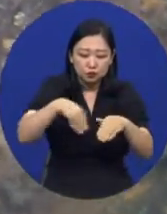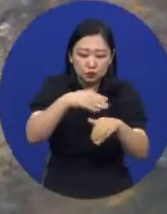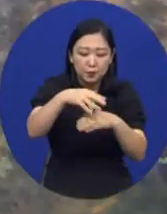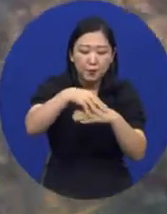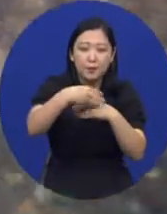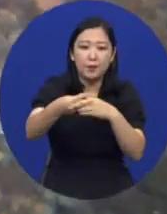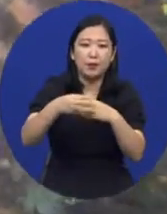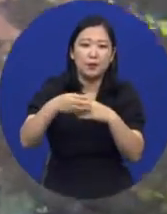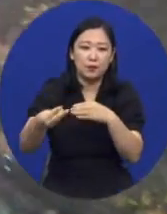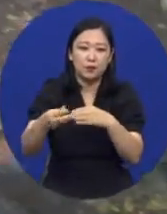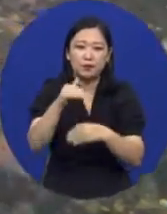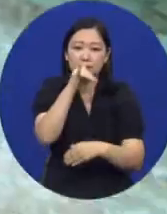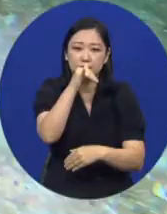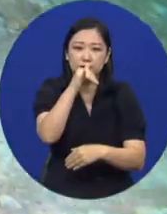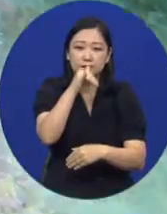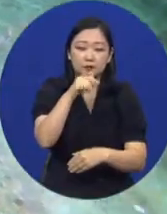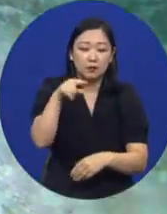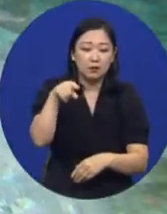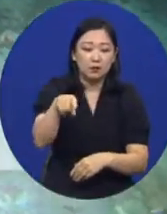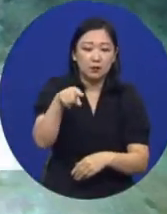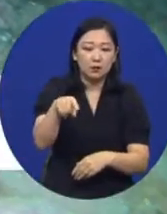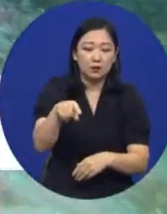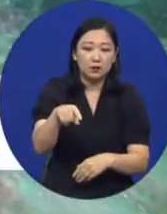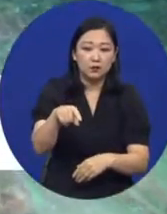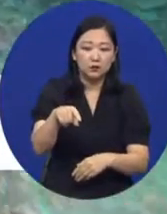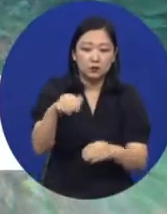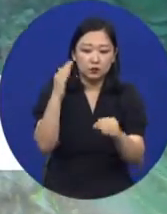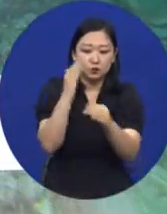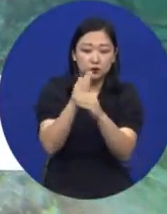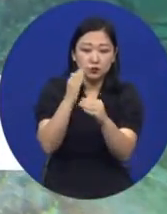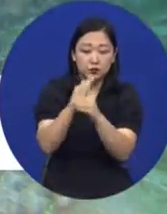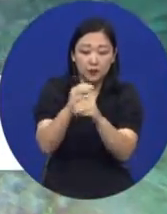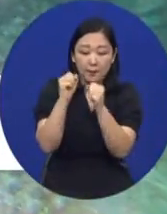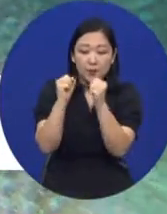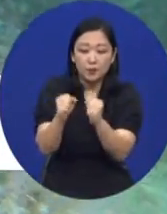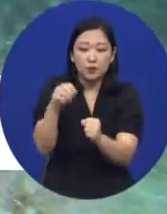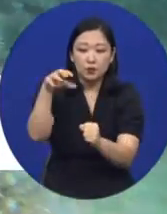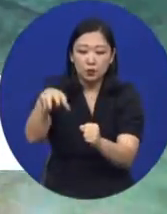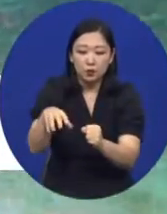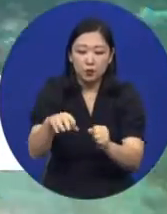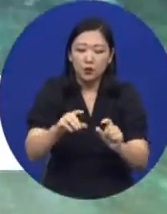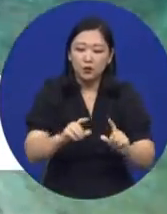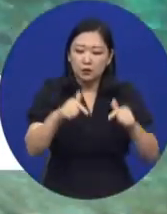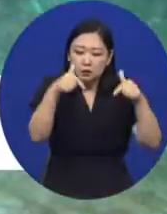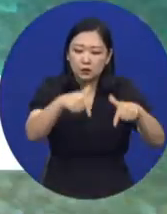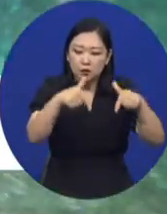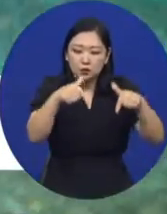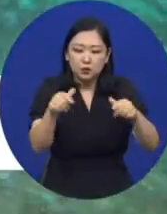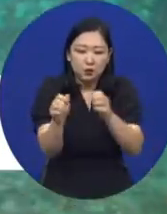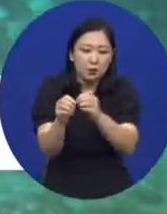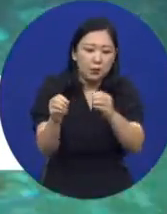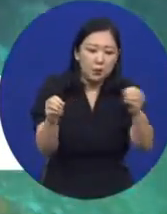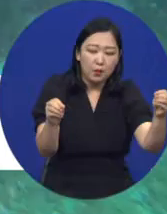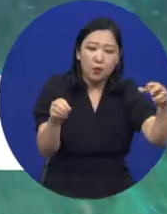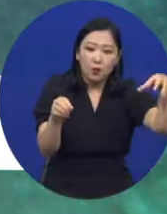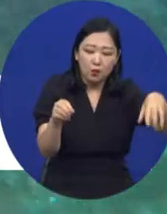있습니다. 이곳은 기존에 알려진 중간 기착지에서 서쪽으로 15m 떨어진 곳인데